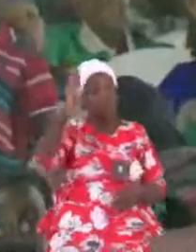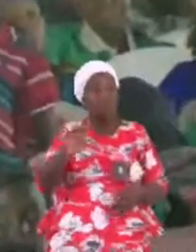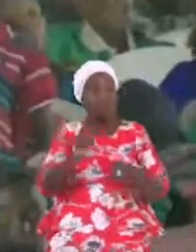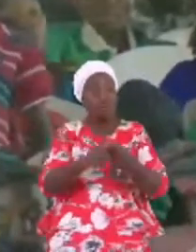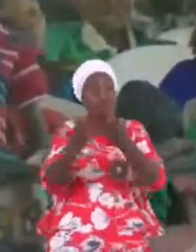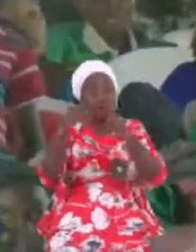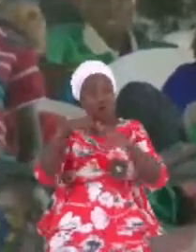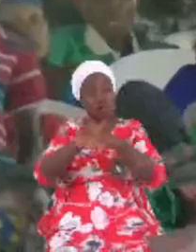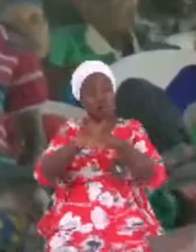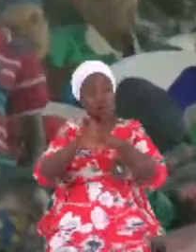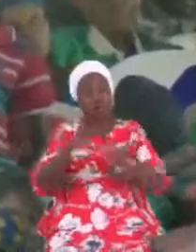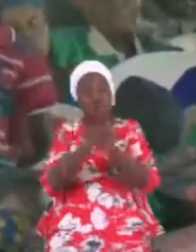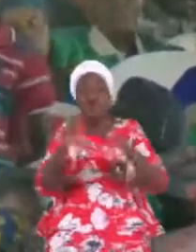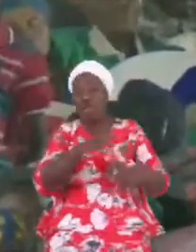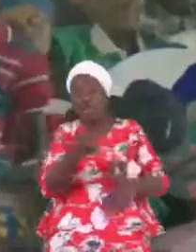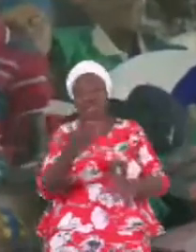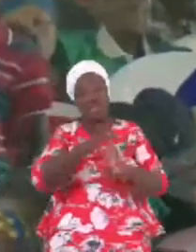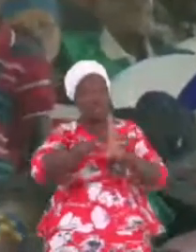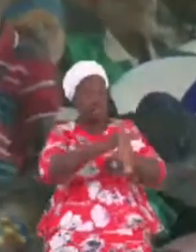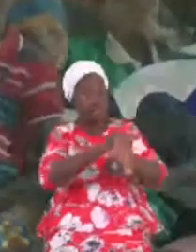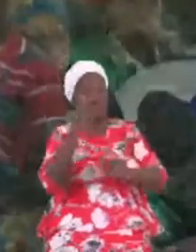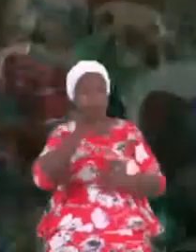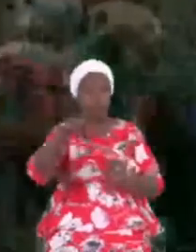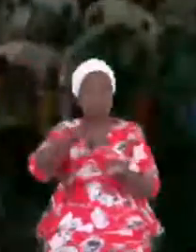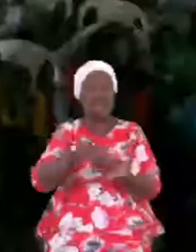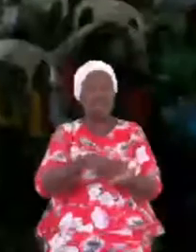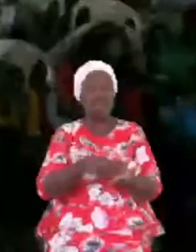Pour que la grâce vienne dans ta vie sans obstacle, lève-toi.